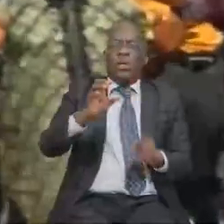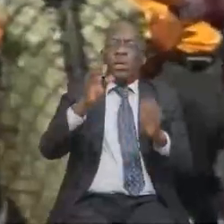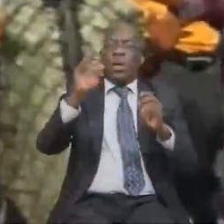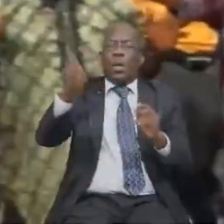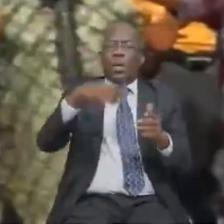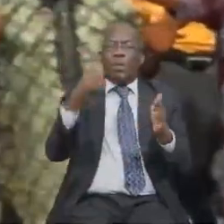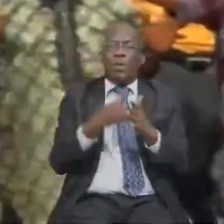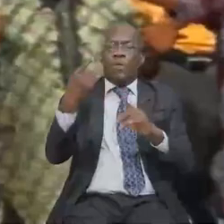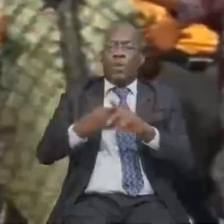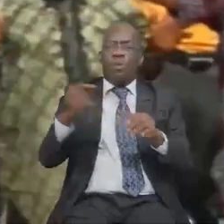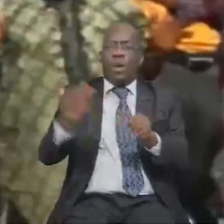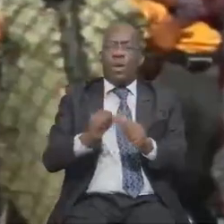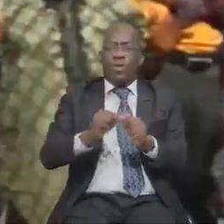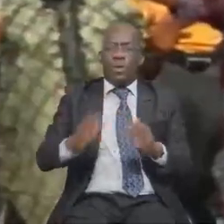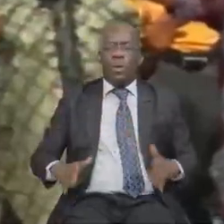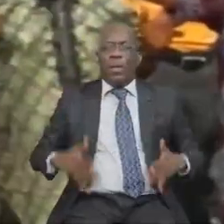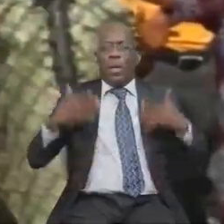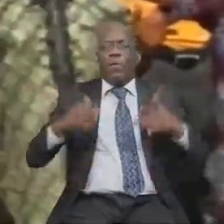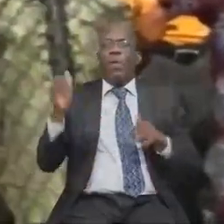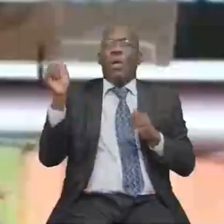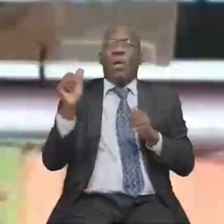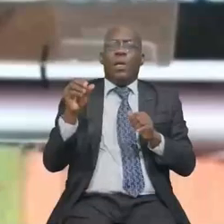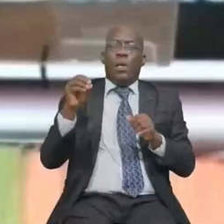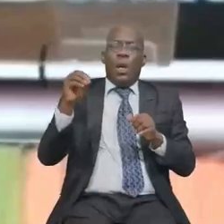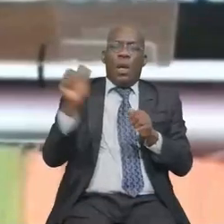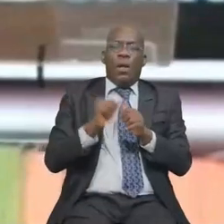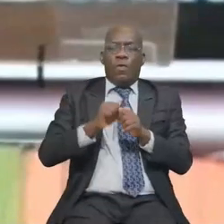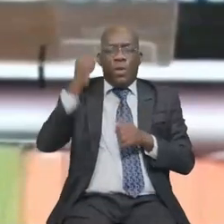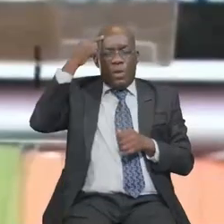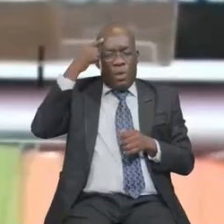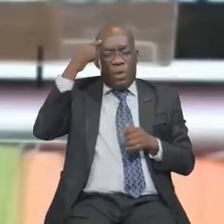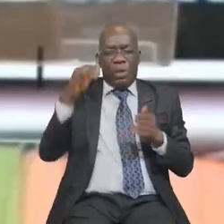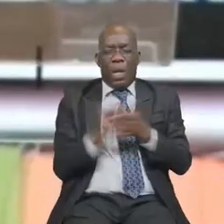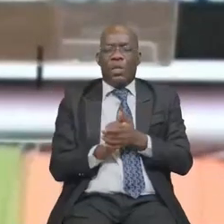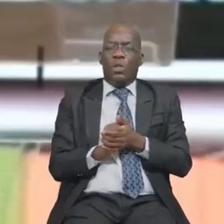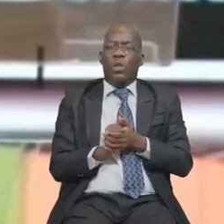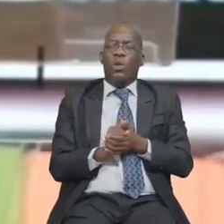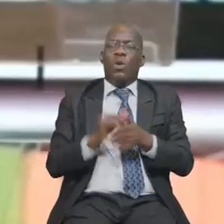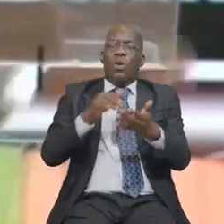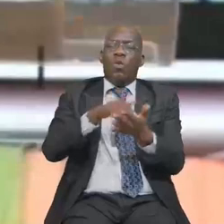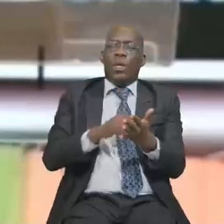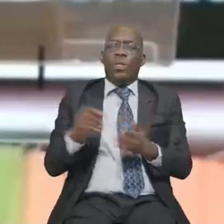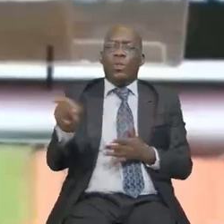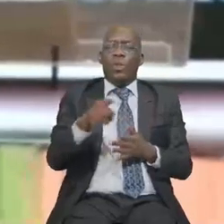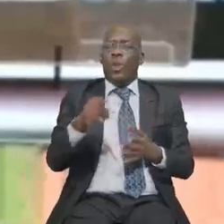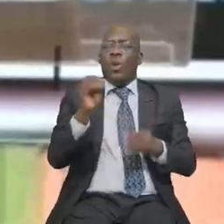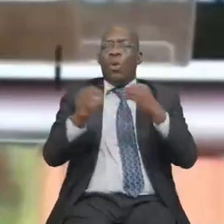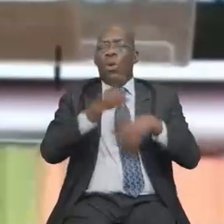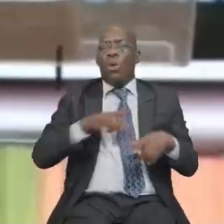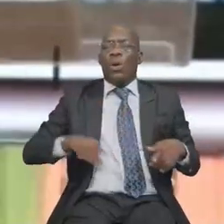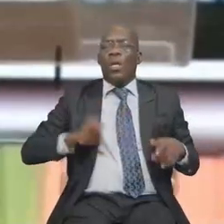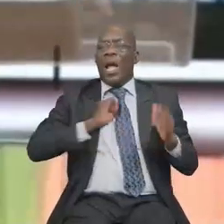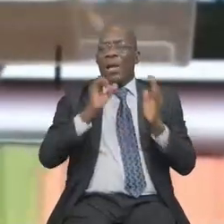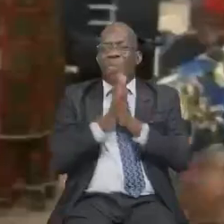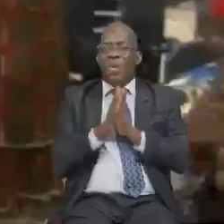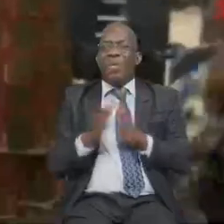qui t'affaiblit, toute pensée qui t'amène à te voir comme un chiffon, je prie que tu enlèves ces pensées de ton peuple